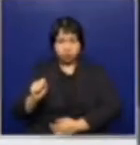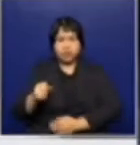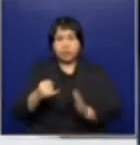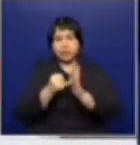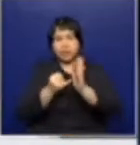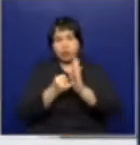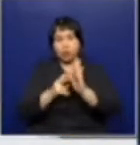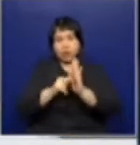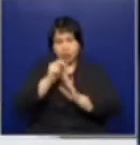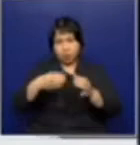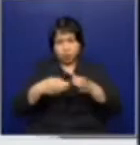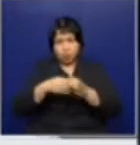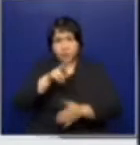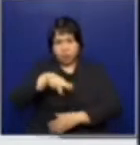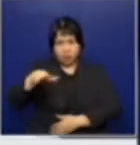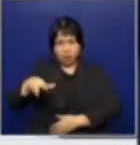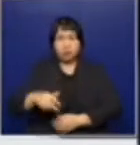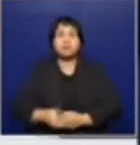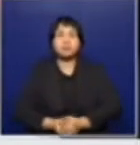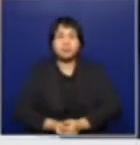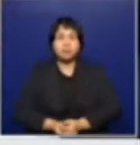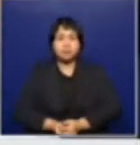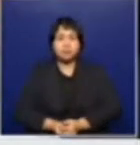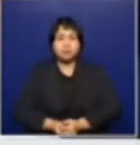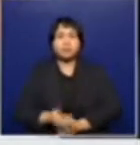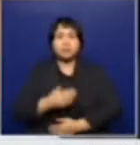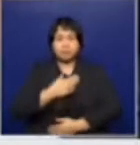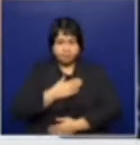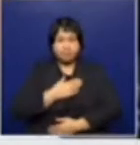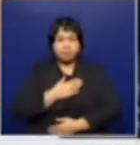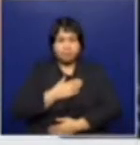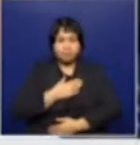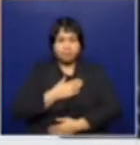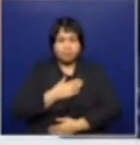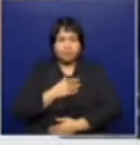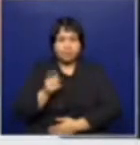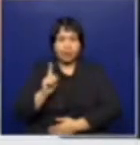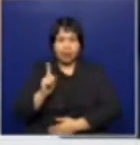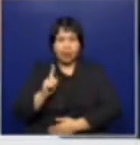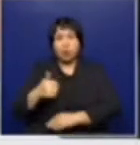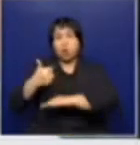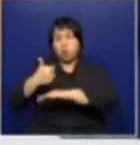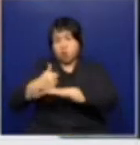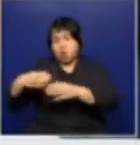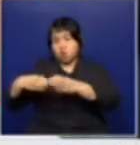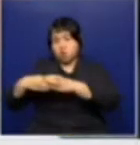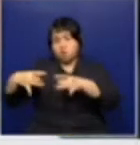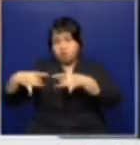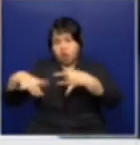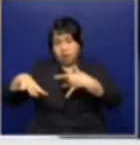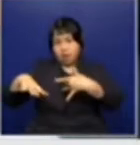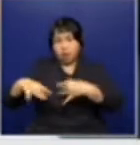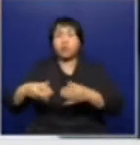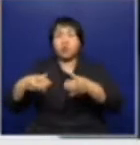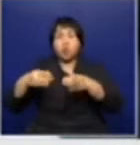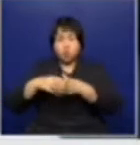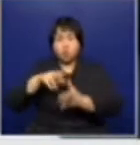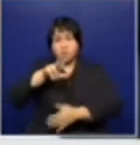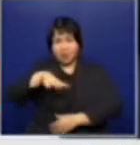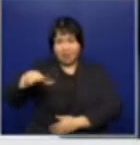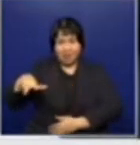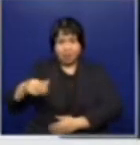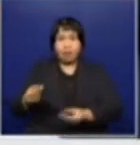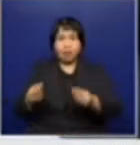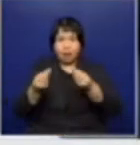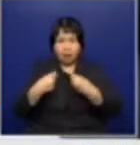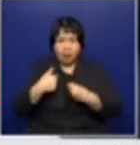น่านพรรคเพื่อไทยกระผมได้รับมอบหมายจากท่านผู้นำฝ่ายค้านจากพรรคเพื่อไทยให้เ